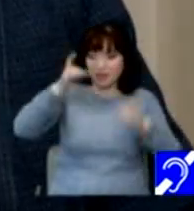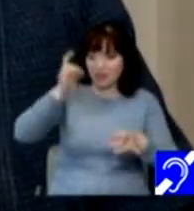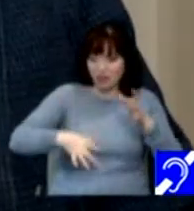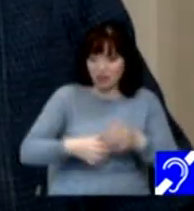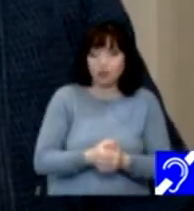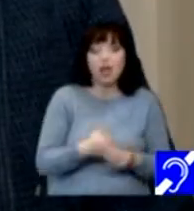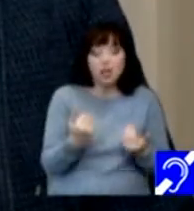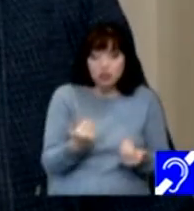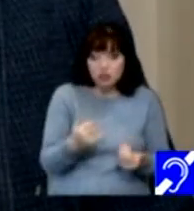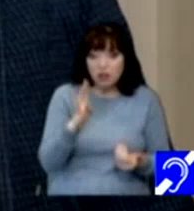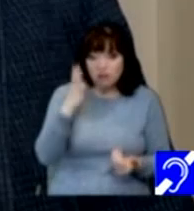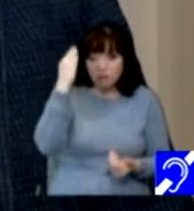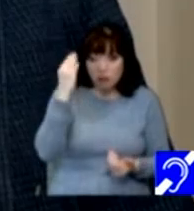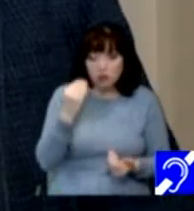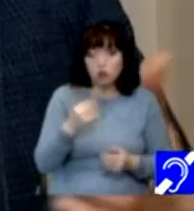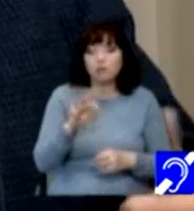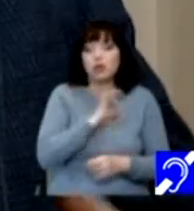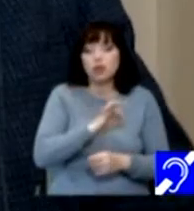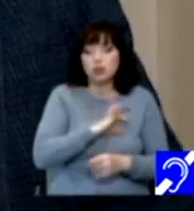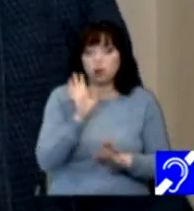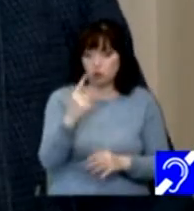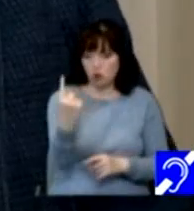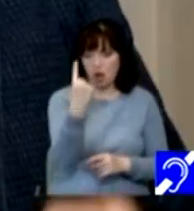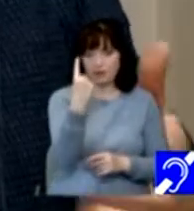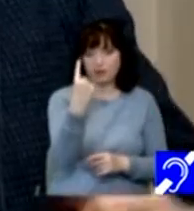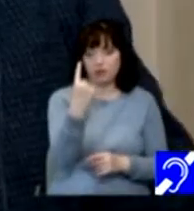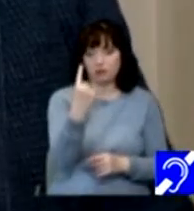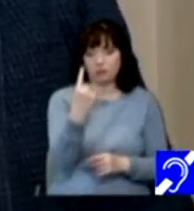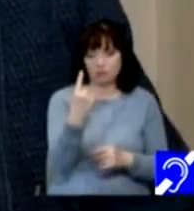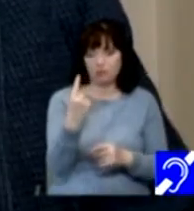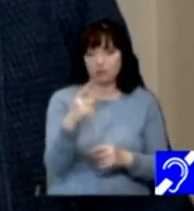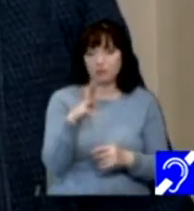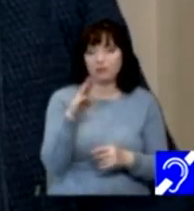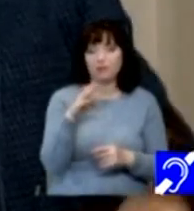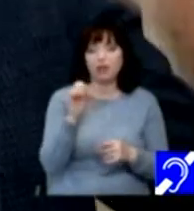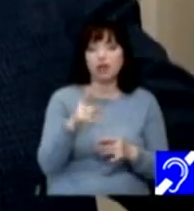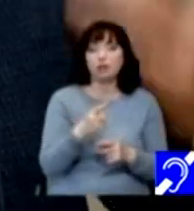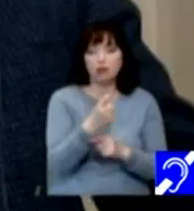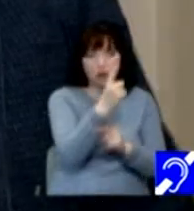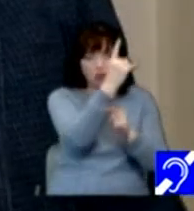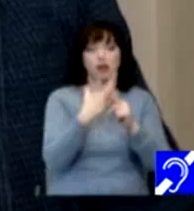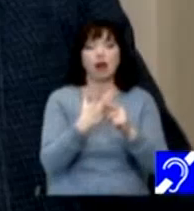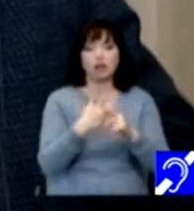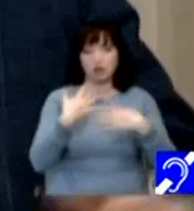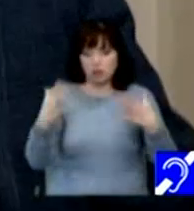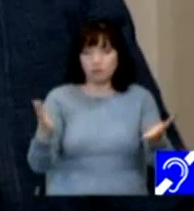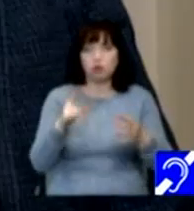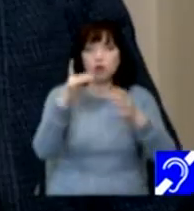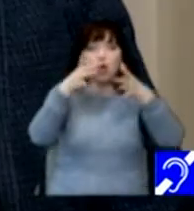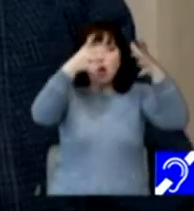moment în Republica Moldova este implementat un singur tip, cu rachete se împușcă în nori pentru ca